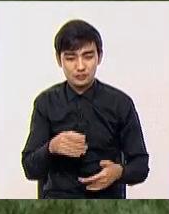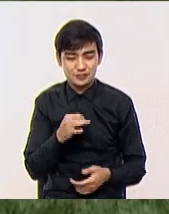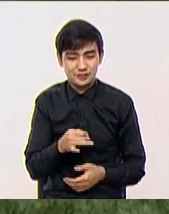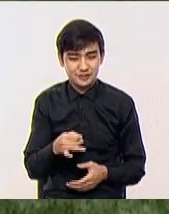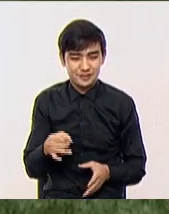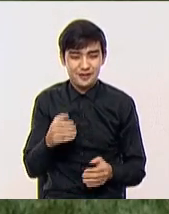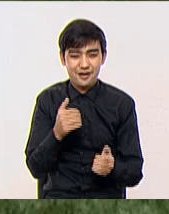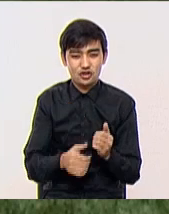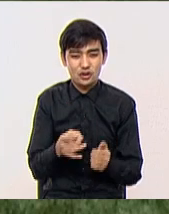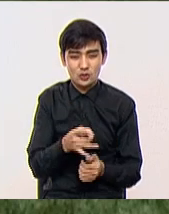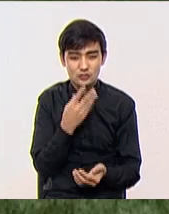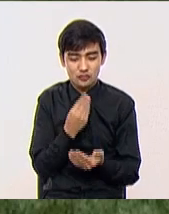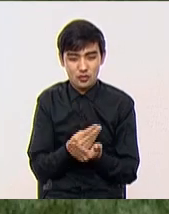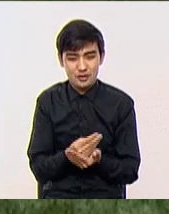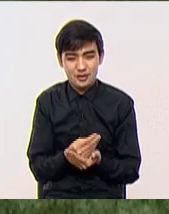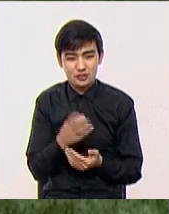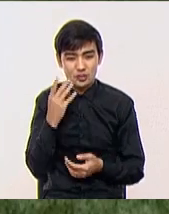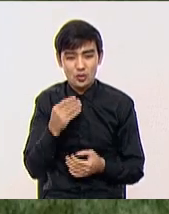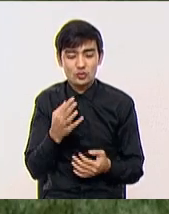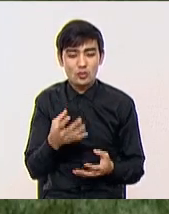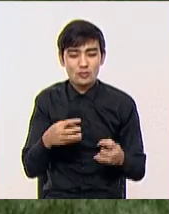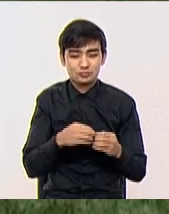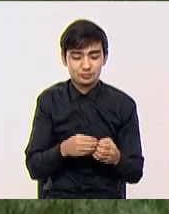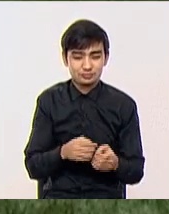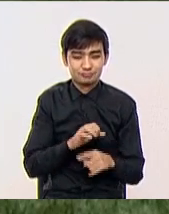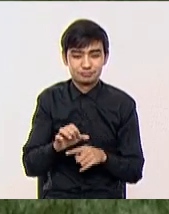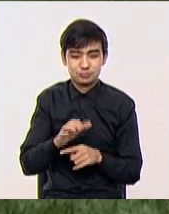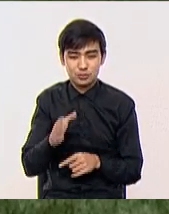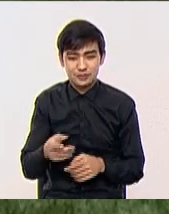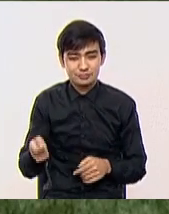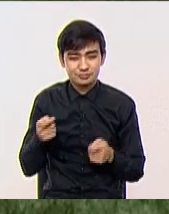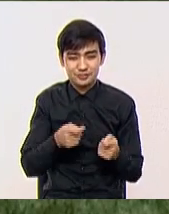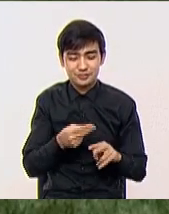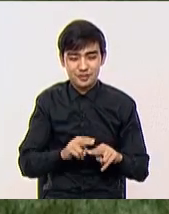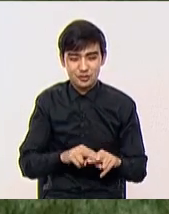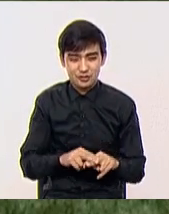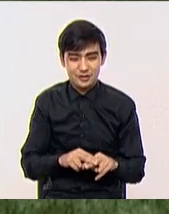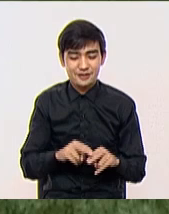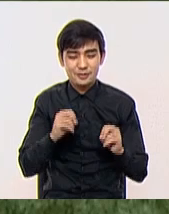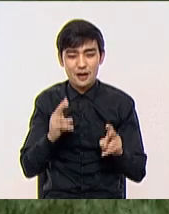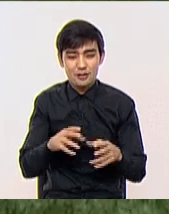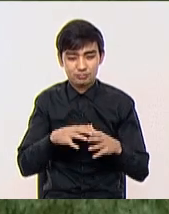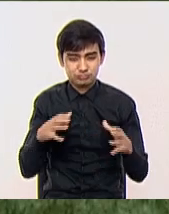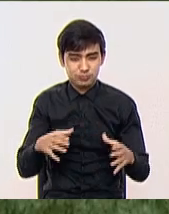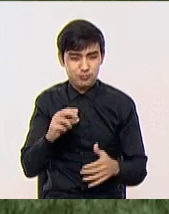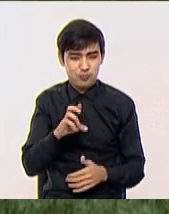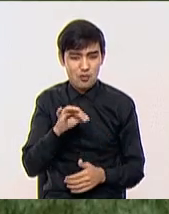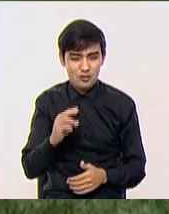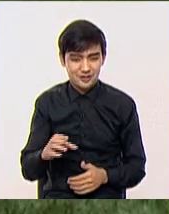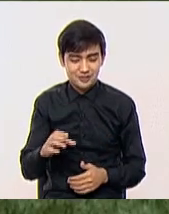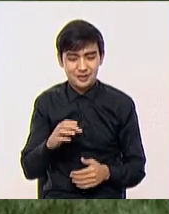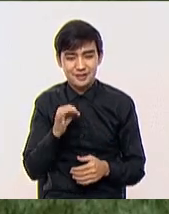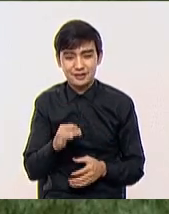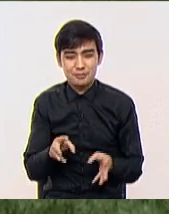разнарядкам в каждый регион есть определенное количество, то есть объем доз. Прибывшие вакцины прибывают в специальных боксах. Вместе с тем,